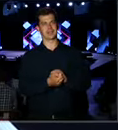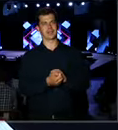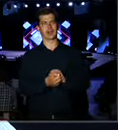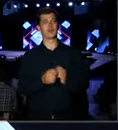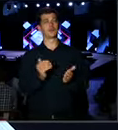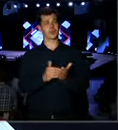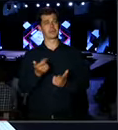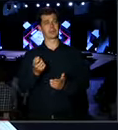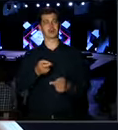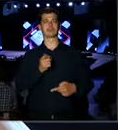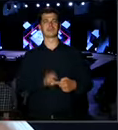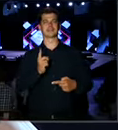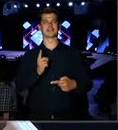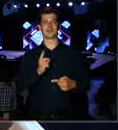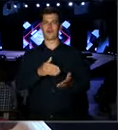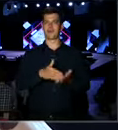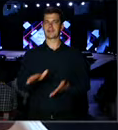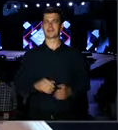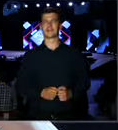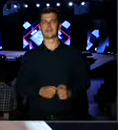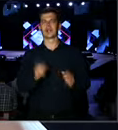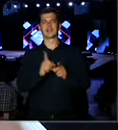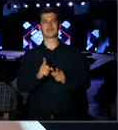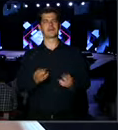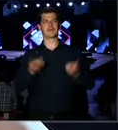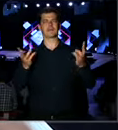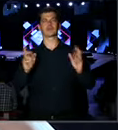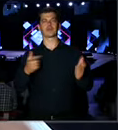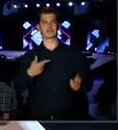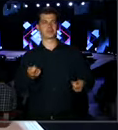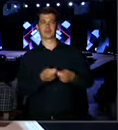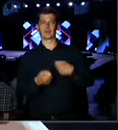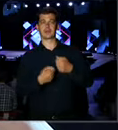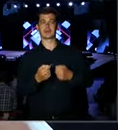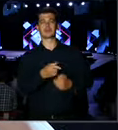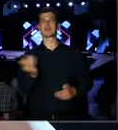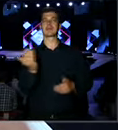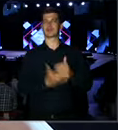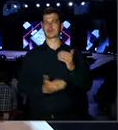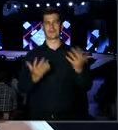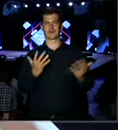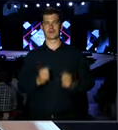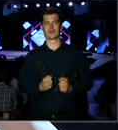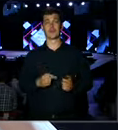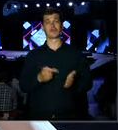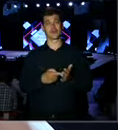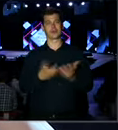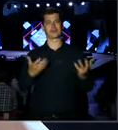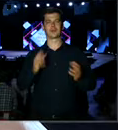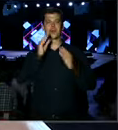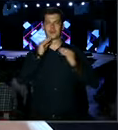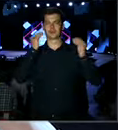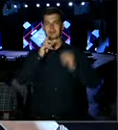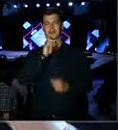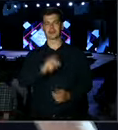stanowczy, odradzić. No i najważniejszy jest w tej naszej pracy zawsze efekt finalny i właśnie taki najszczerszy uśmiech